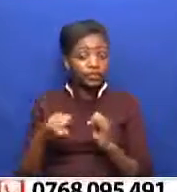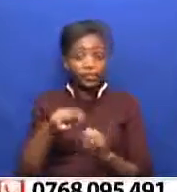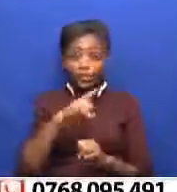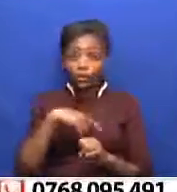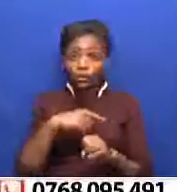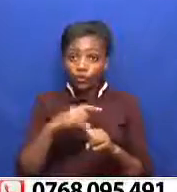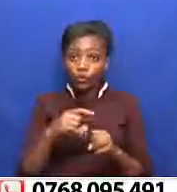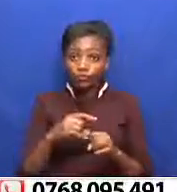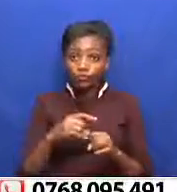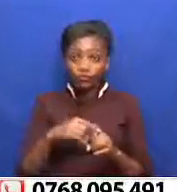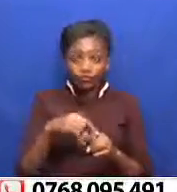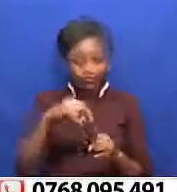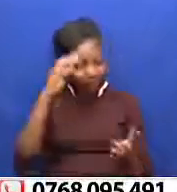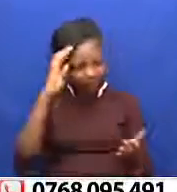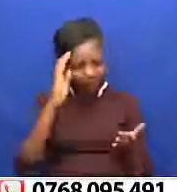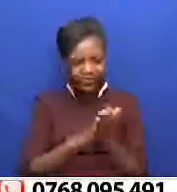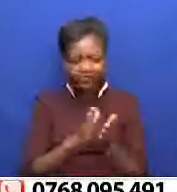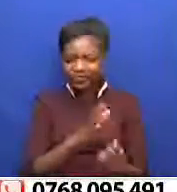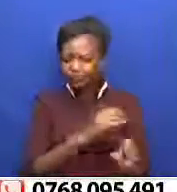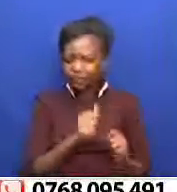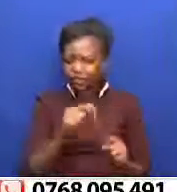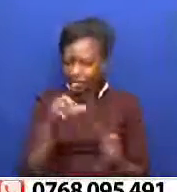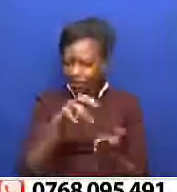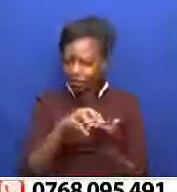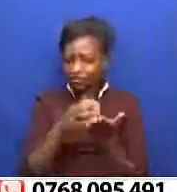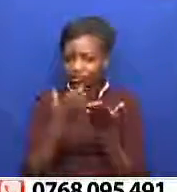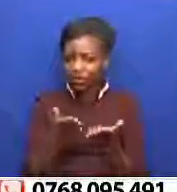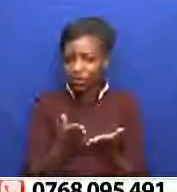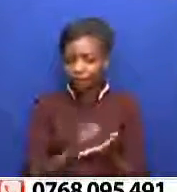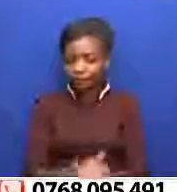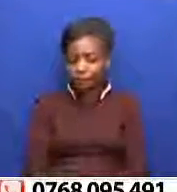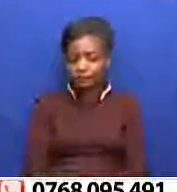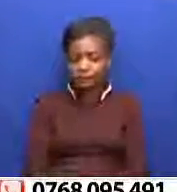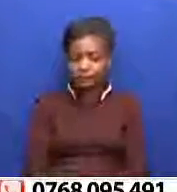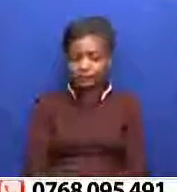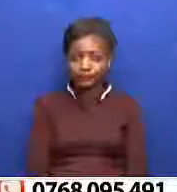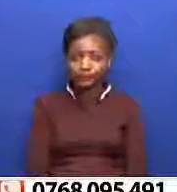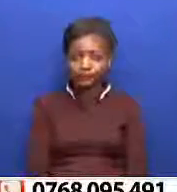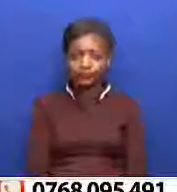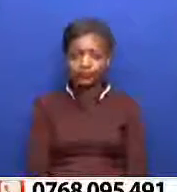tulitikia kwamba kuna emergency sehemu hii. Calvin Chitwa, TV 47.